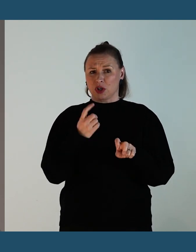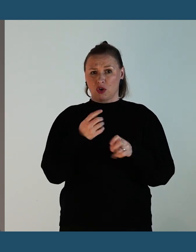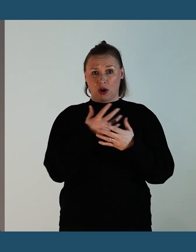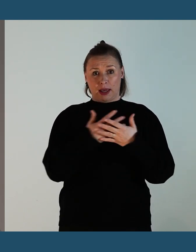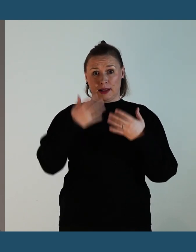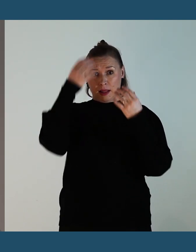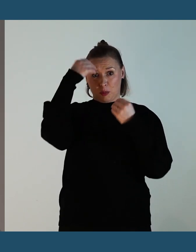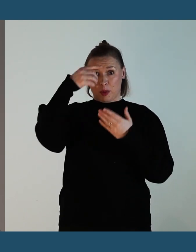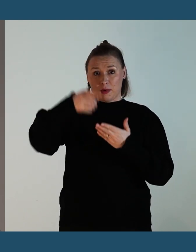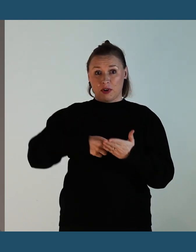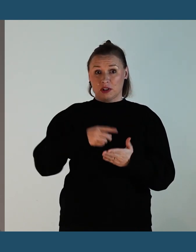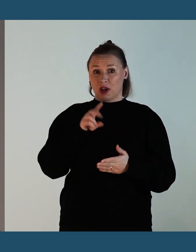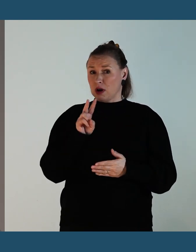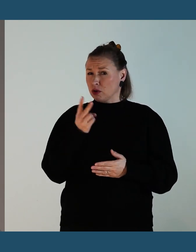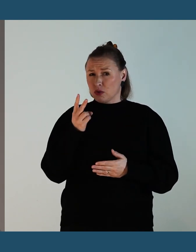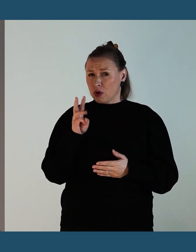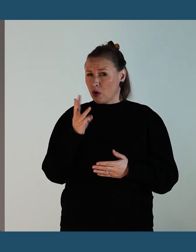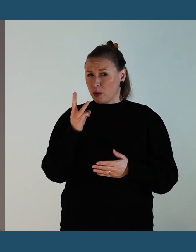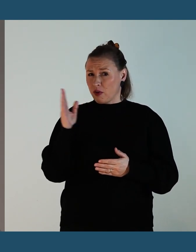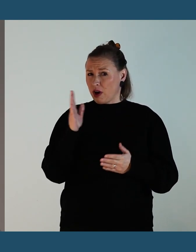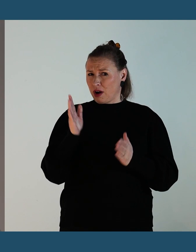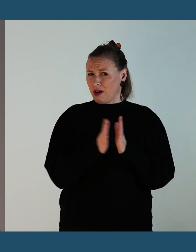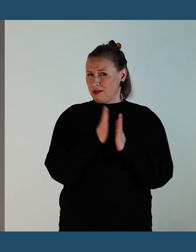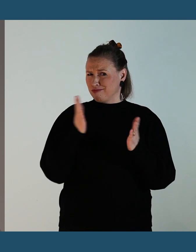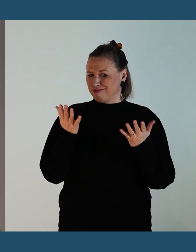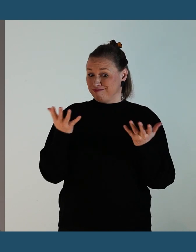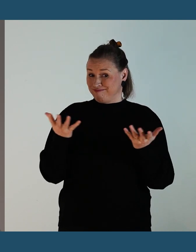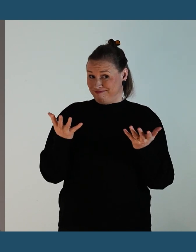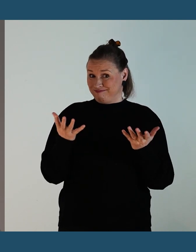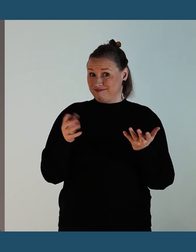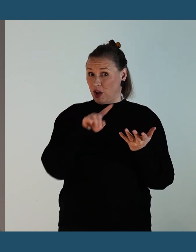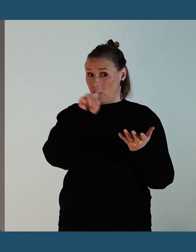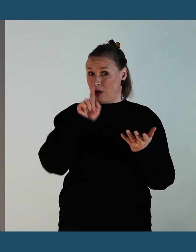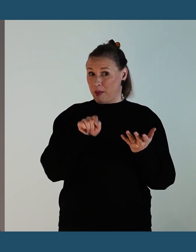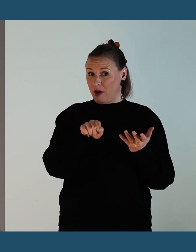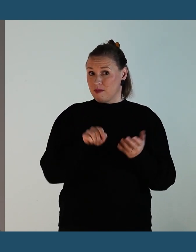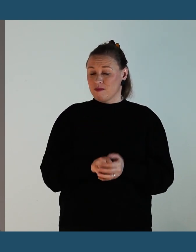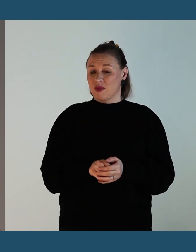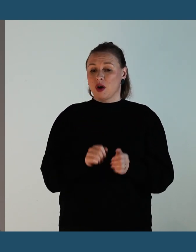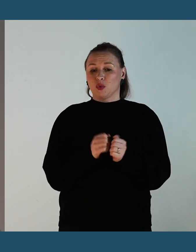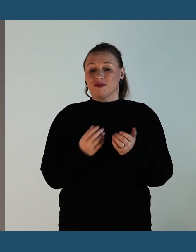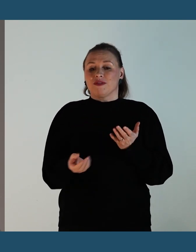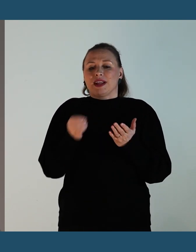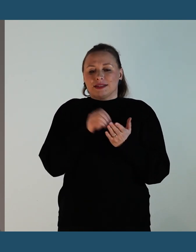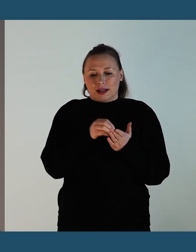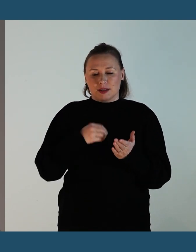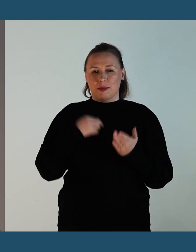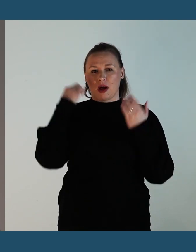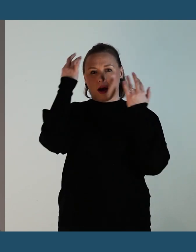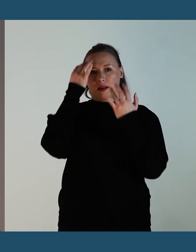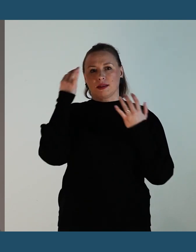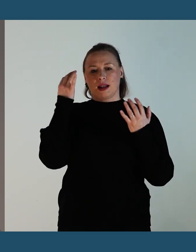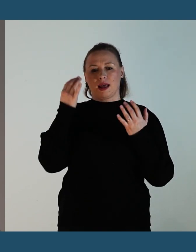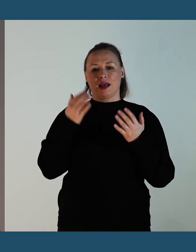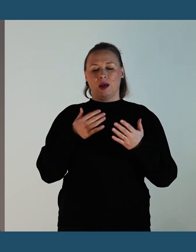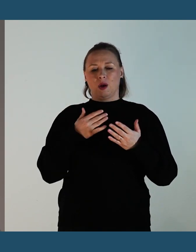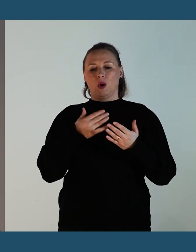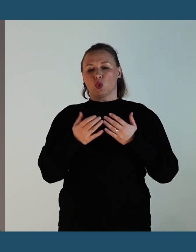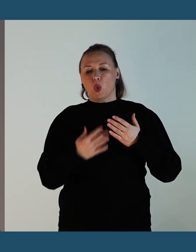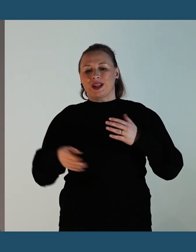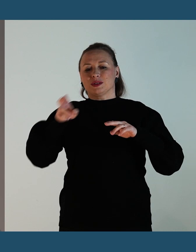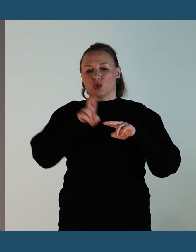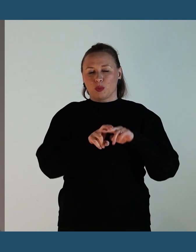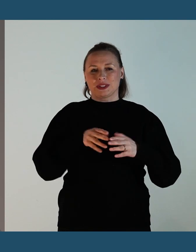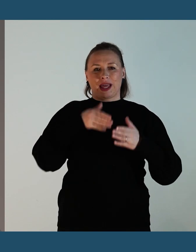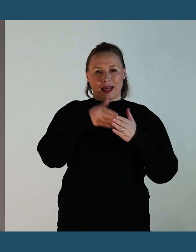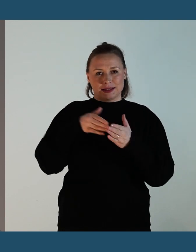2-3 vuotta, niin tämä on myöskin ongelma siinä. Mutta sen lisäksi olen sitä mieltä, että pitää purkaa niitä työllistymisen esteitä ja miettiä myöskin,